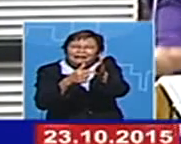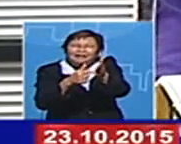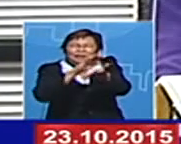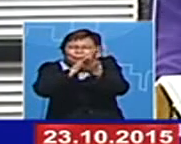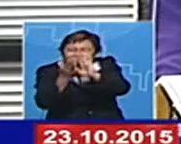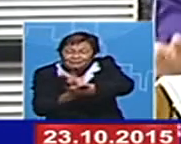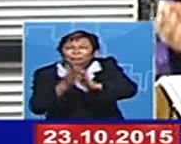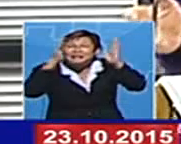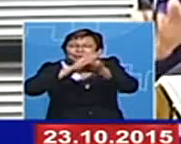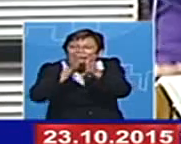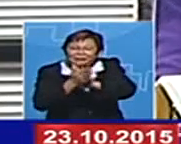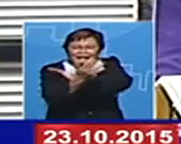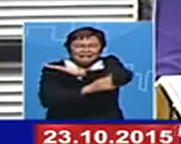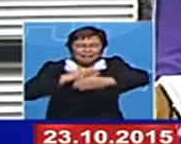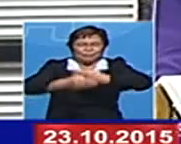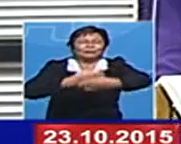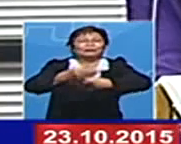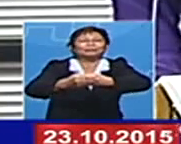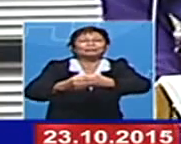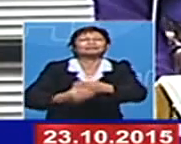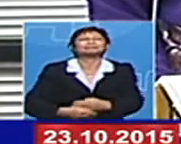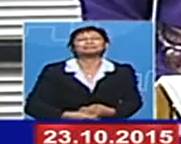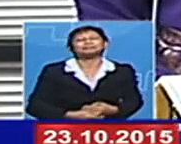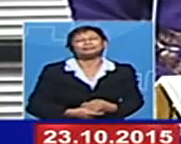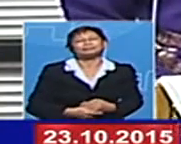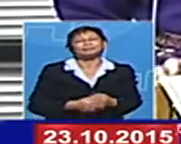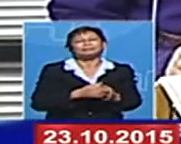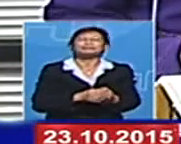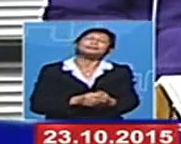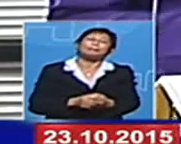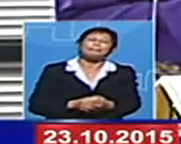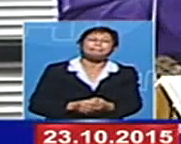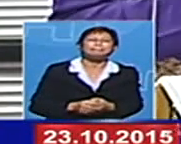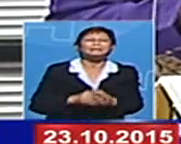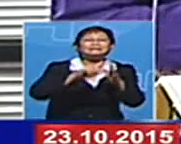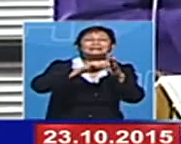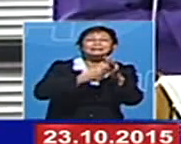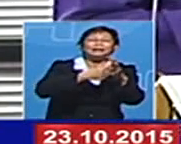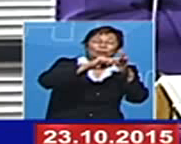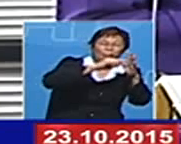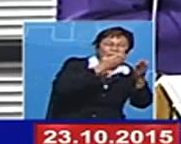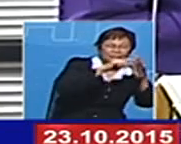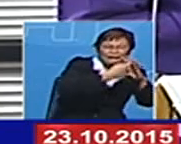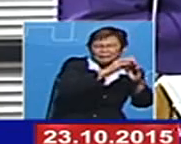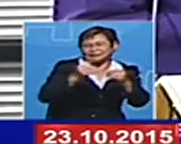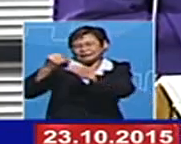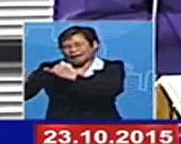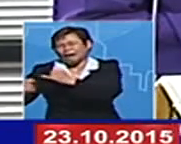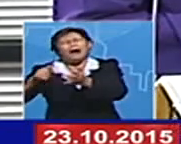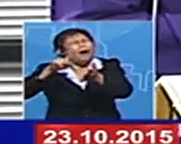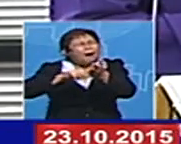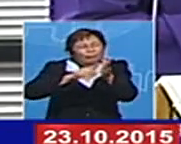negara maju menzahirkan cahayanya pucuk pangkalnya sebagaimana baik pun perancangan yang